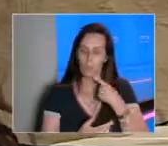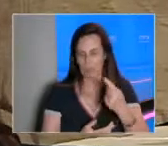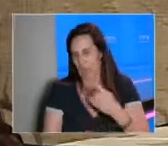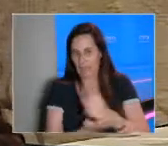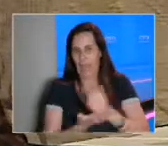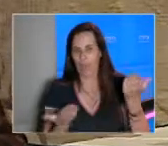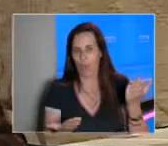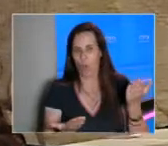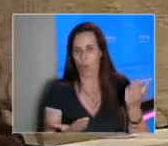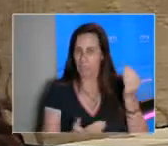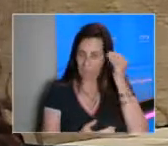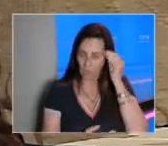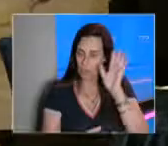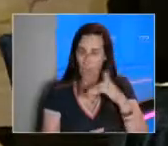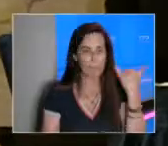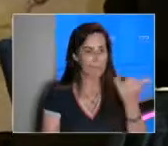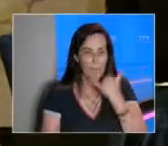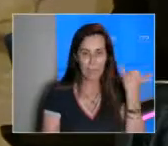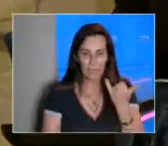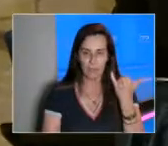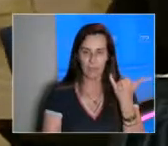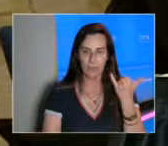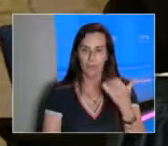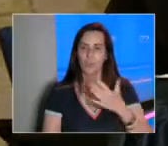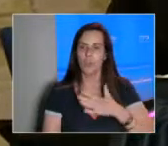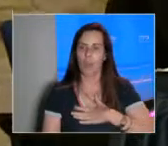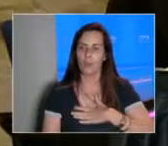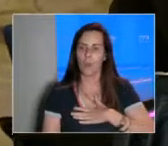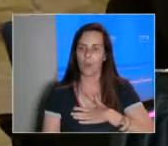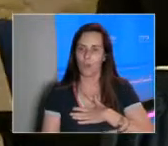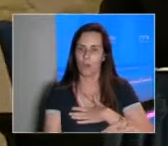הזה, ותזכרו גם תמיד שאנחנו,